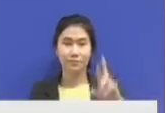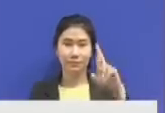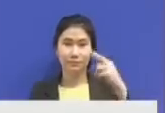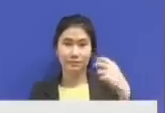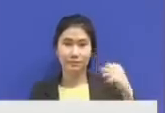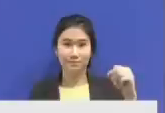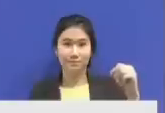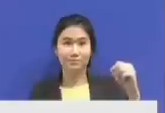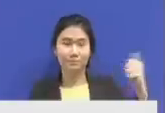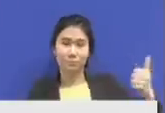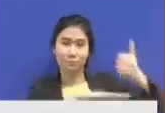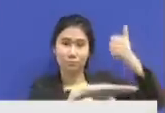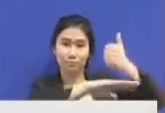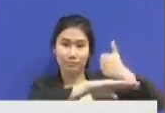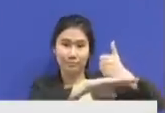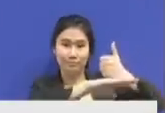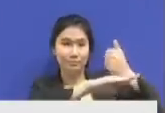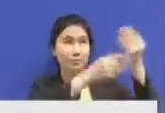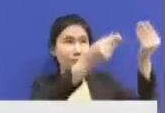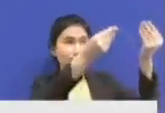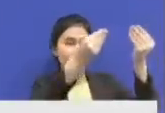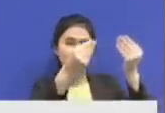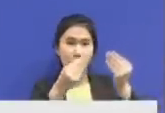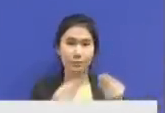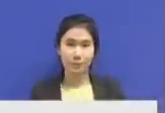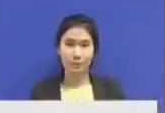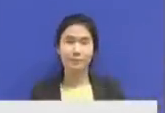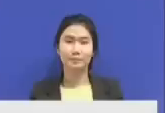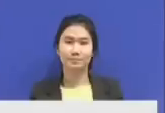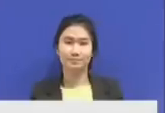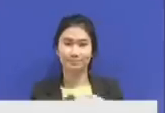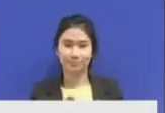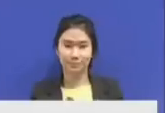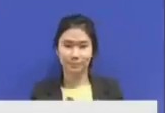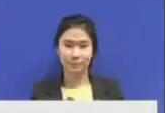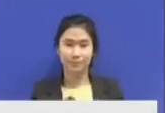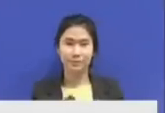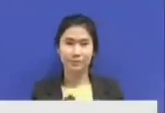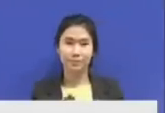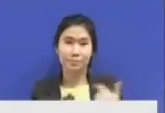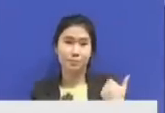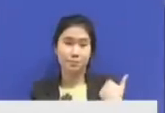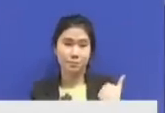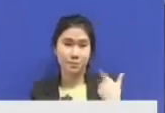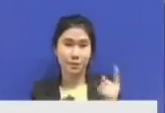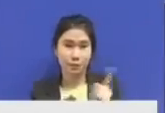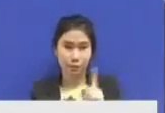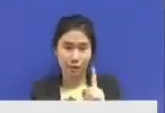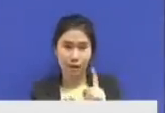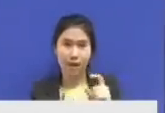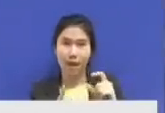พละมหาวชิราลงกรณ์พระวชิระ 9เจ้าอยู่หัวมีพระบรมราชโองการ